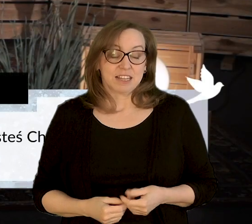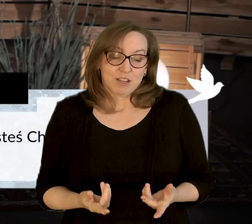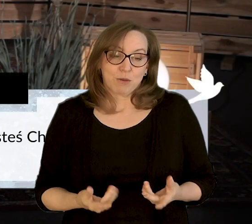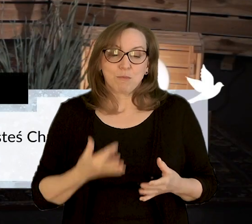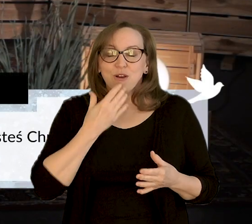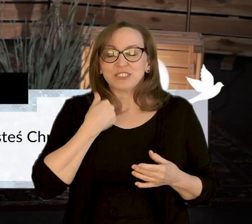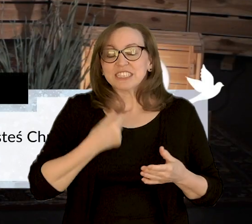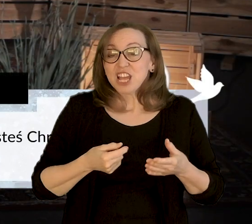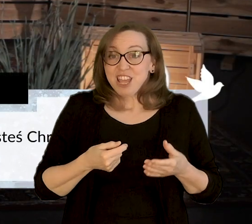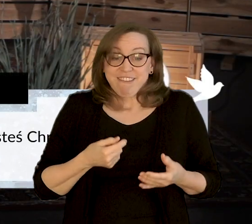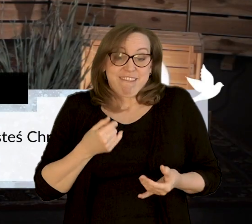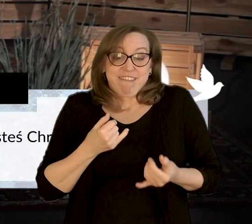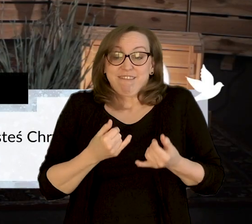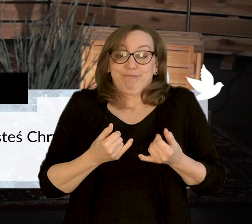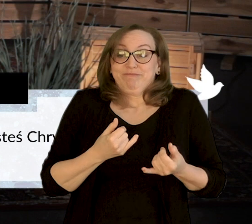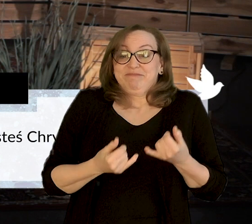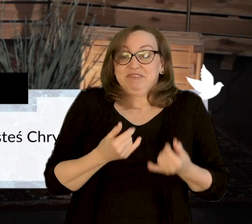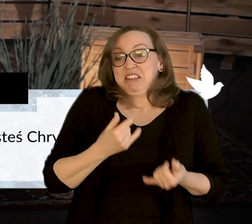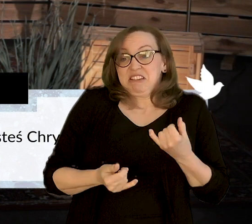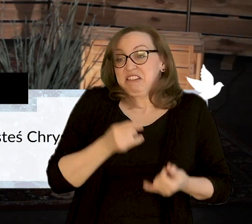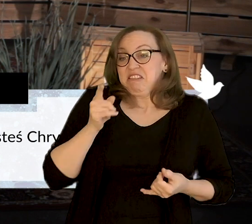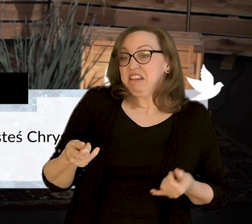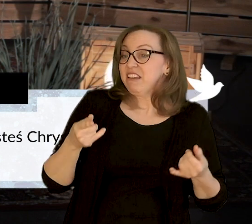Chrystusem, uratuj siebie i nas.